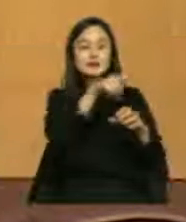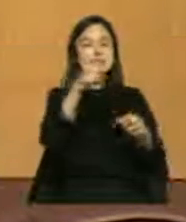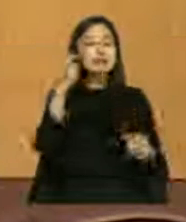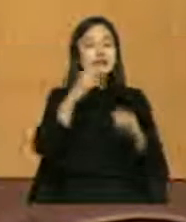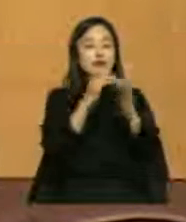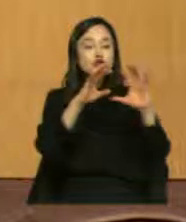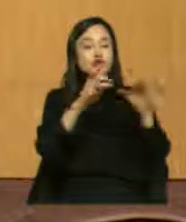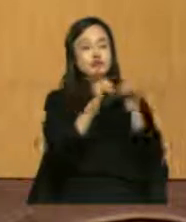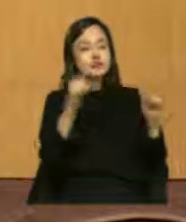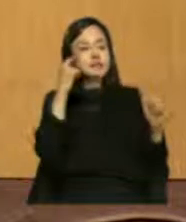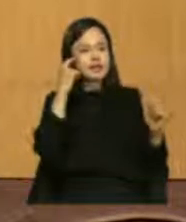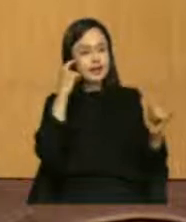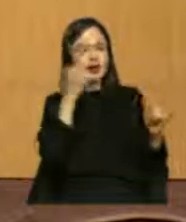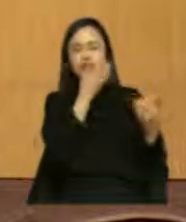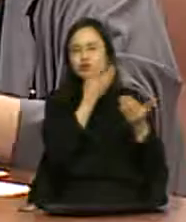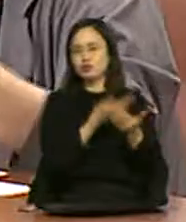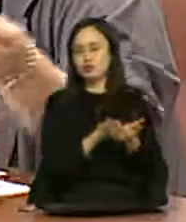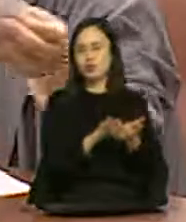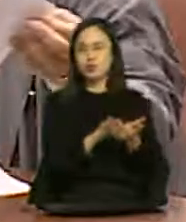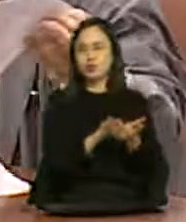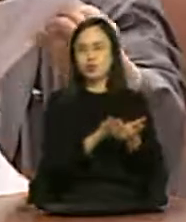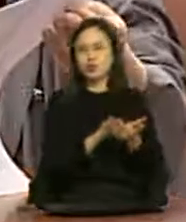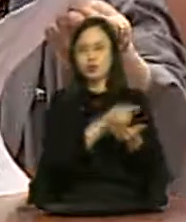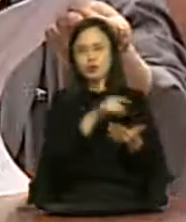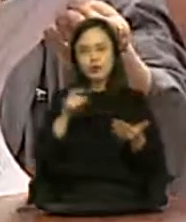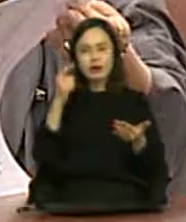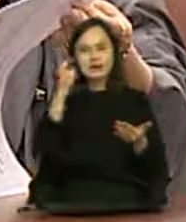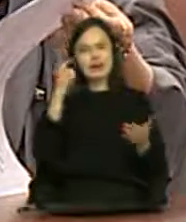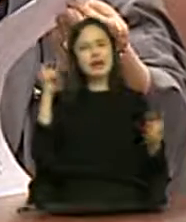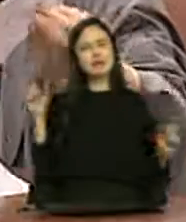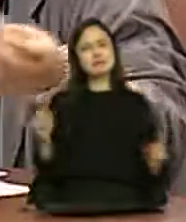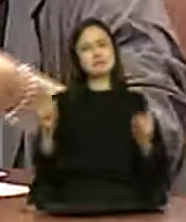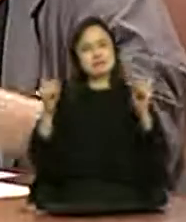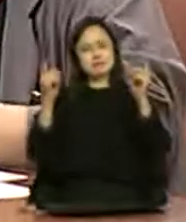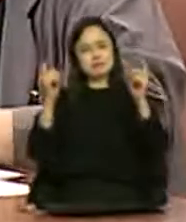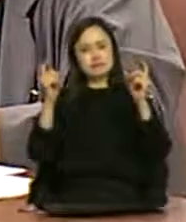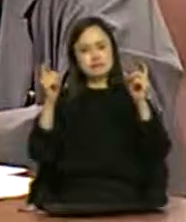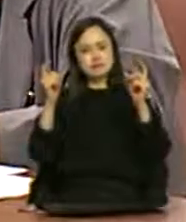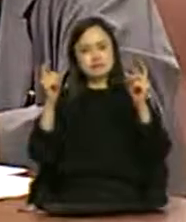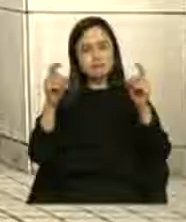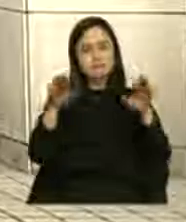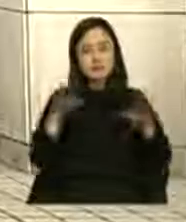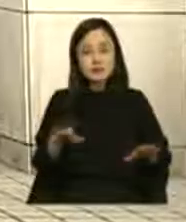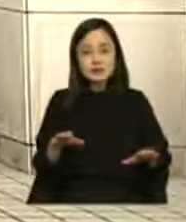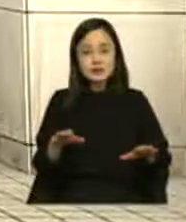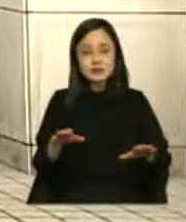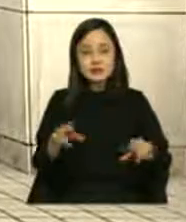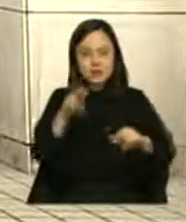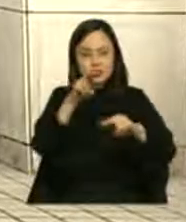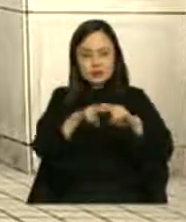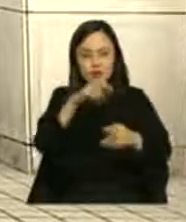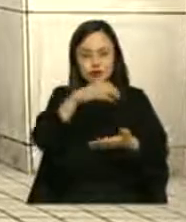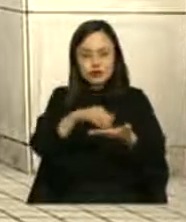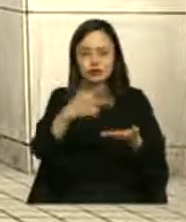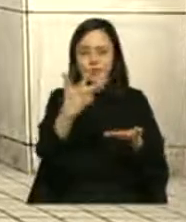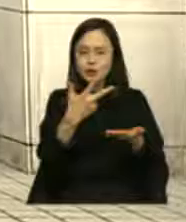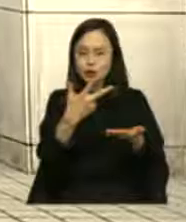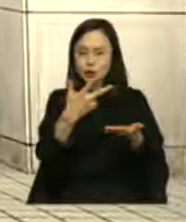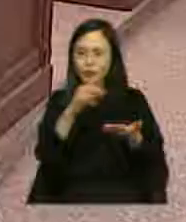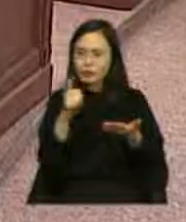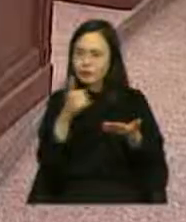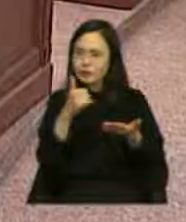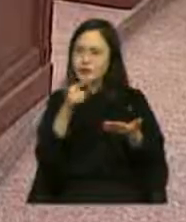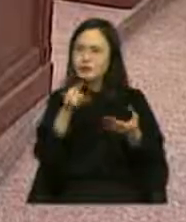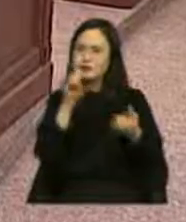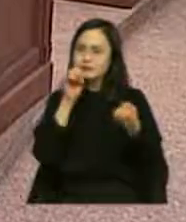맞섰습니다. 양측은 격론을 펼치며 5번이나 표결했지만 의결 정족수 7명을 채우지 못하며 결론을 내지